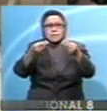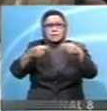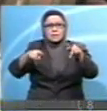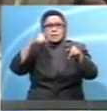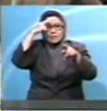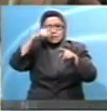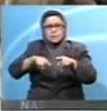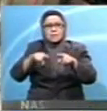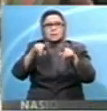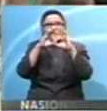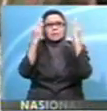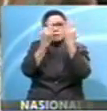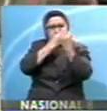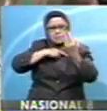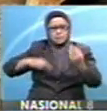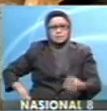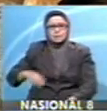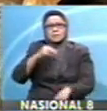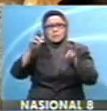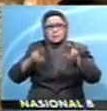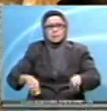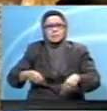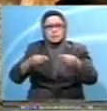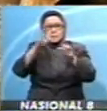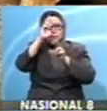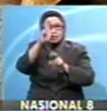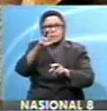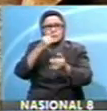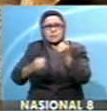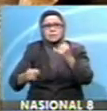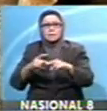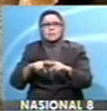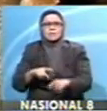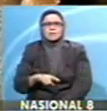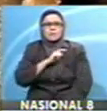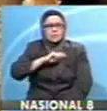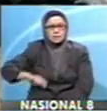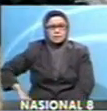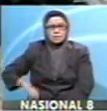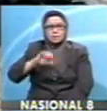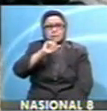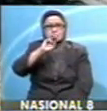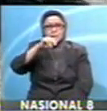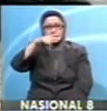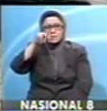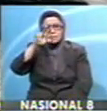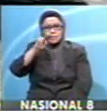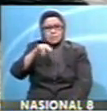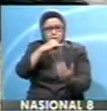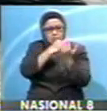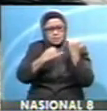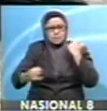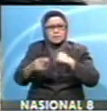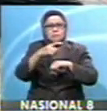dan rakyat memberi penghormatan terakhir almarhum Tengku ampuan Intan zaharah yang dilahirkan di Singapura pada